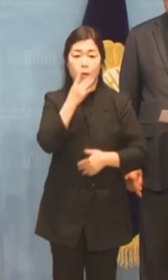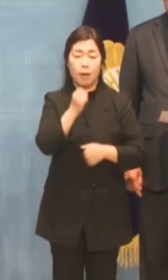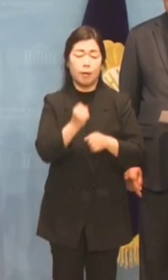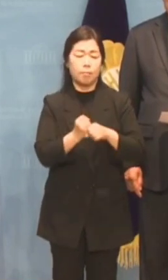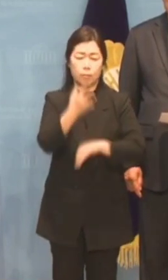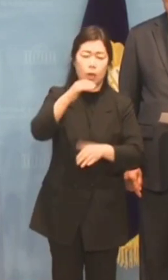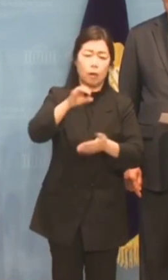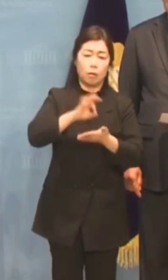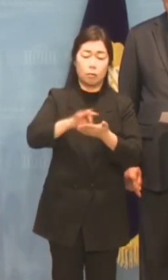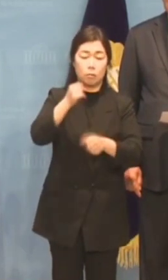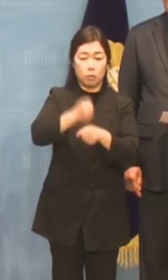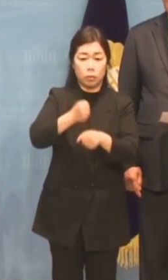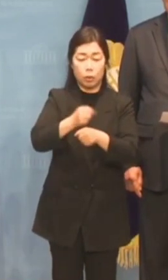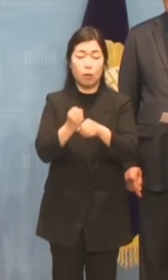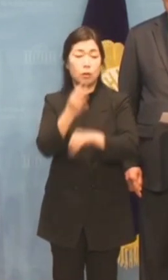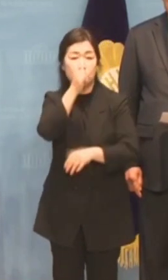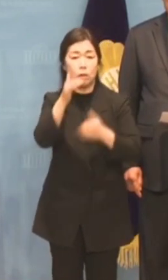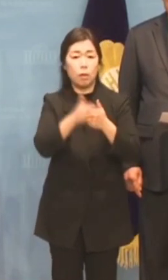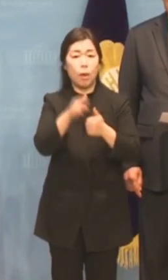구조가 심화되어